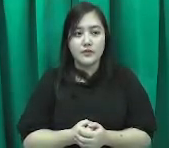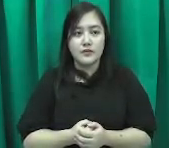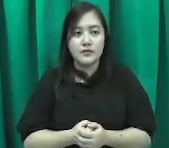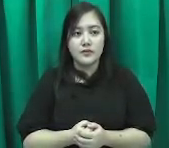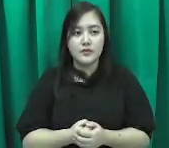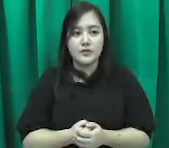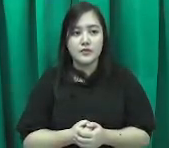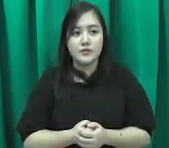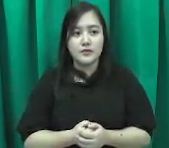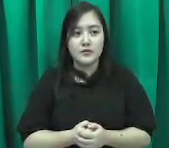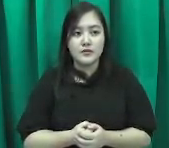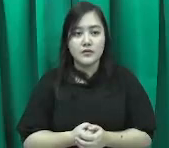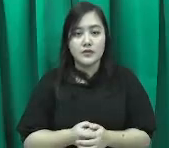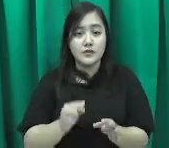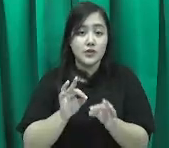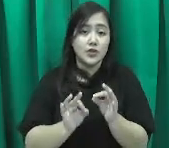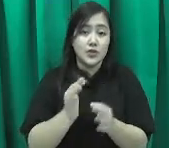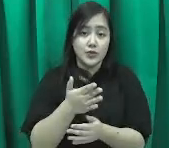simbahan, late ka na